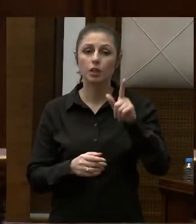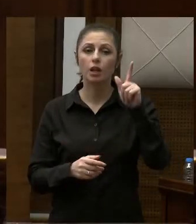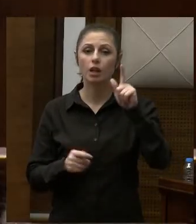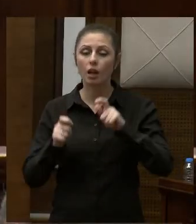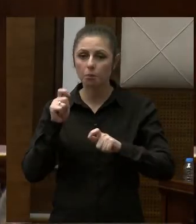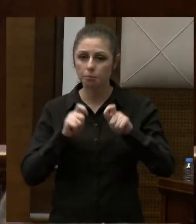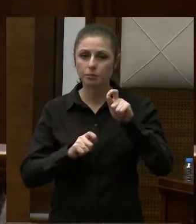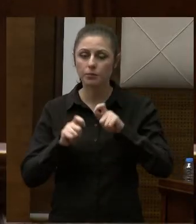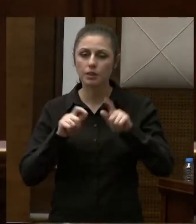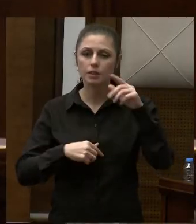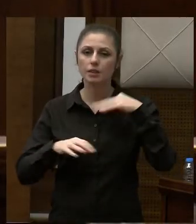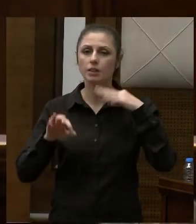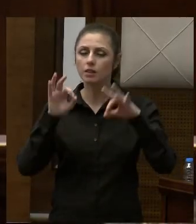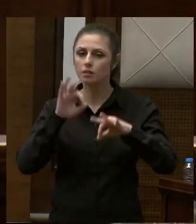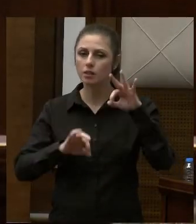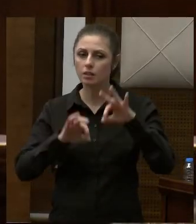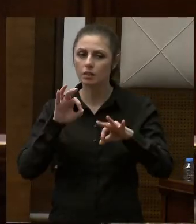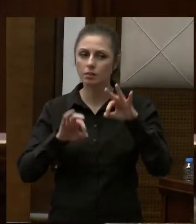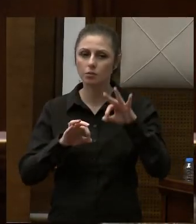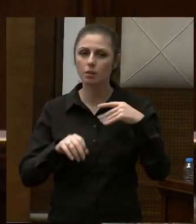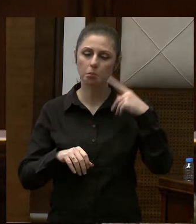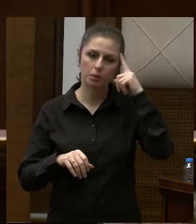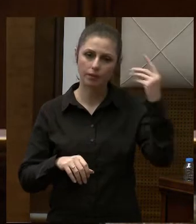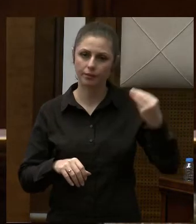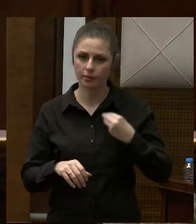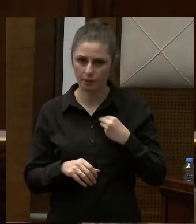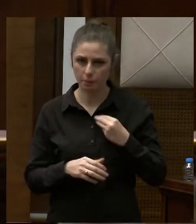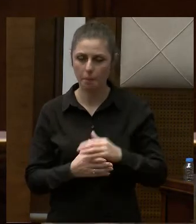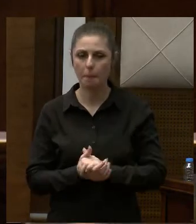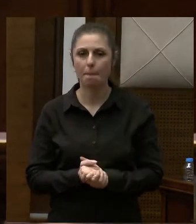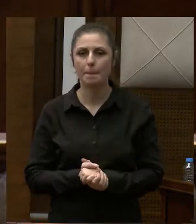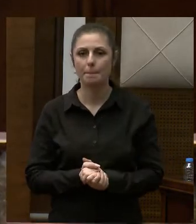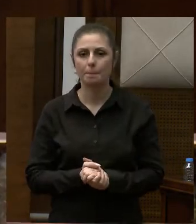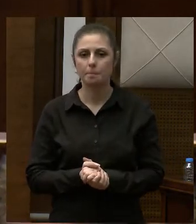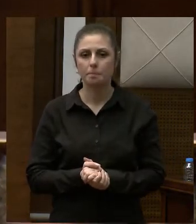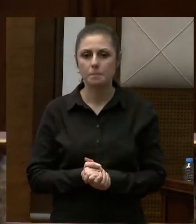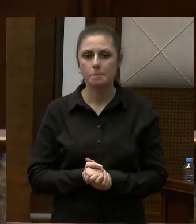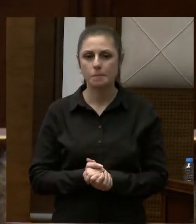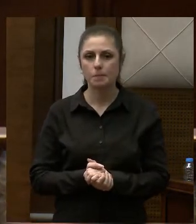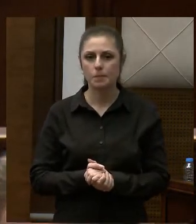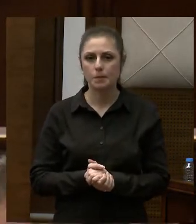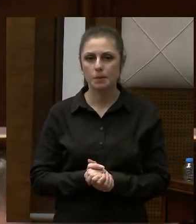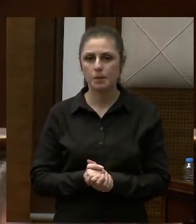Yaptığımız incelemede, bana bu konuda bilgi sundular. Yaptığımız incelemede